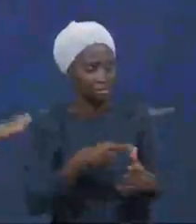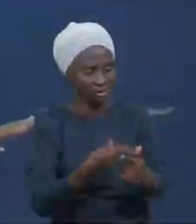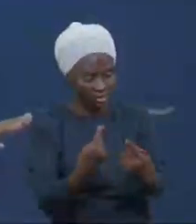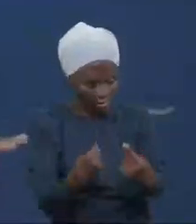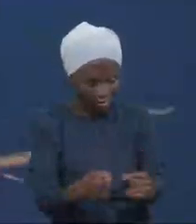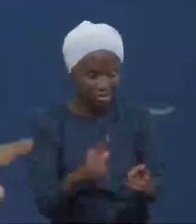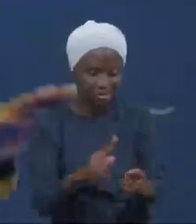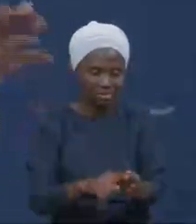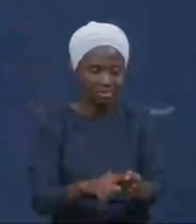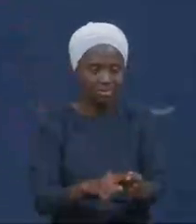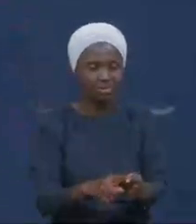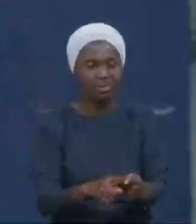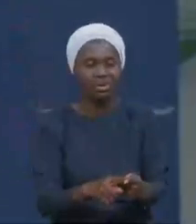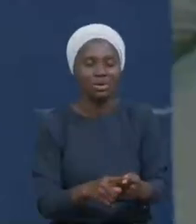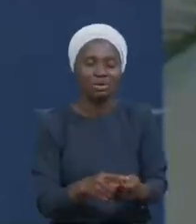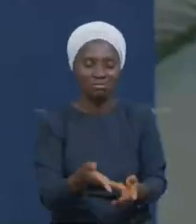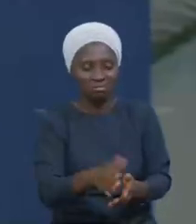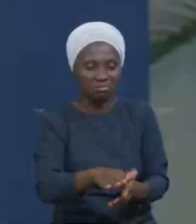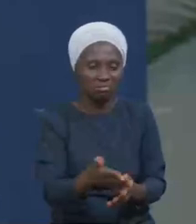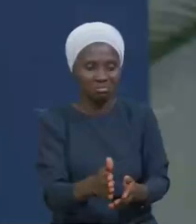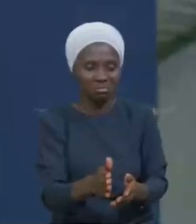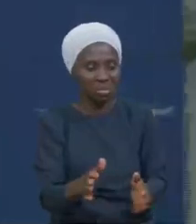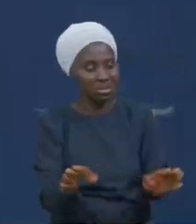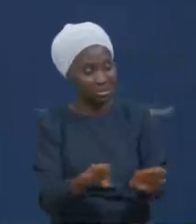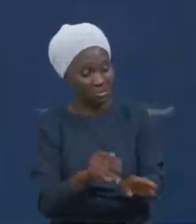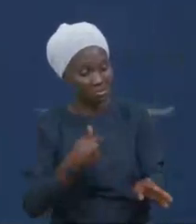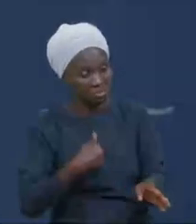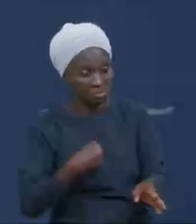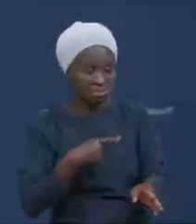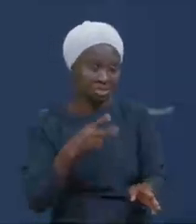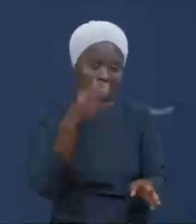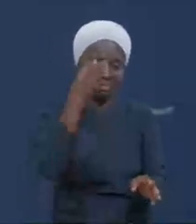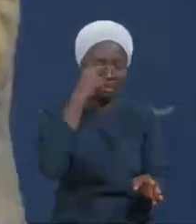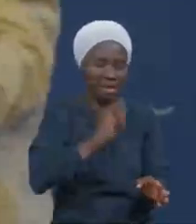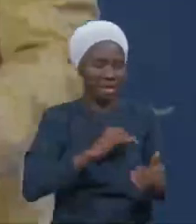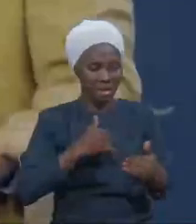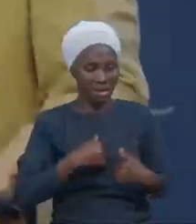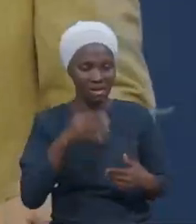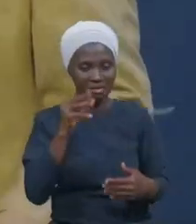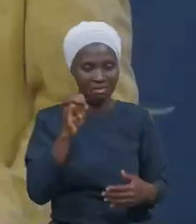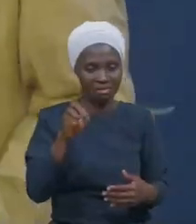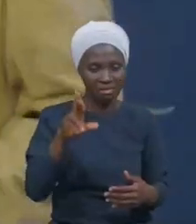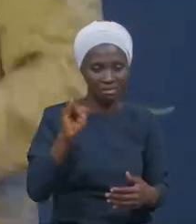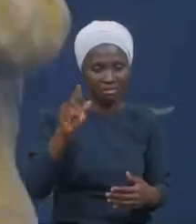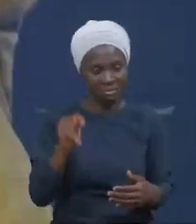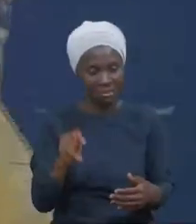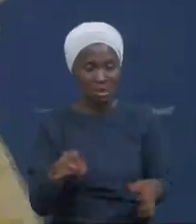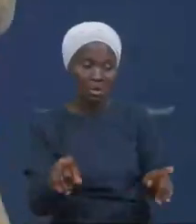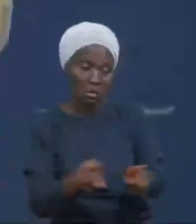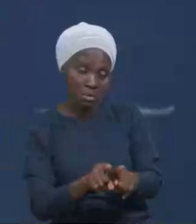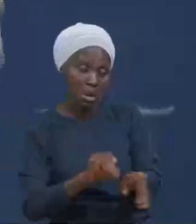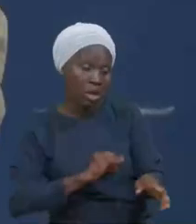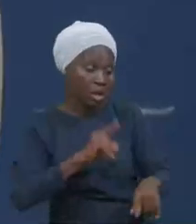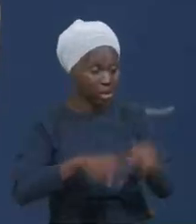aveugle, j'ai de mérite. Même si je ne peux pas voir, j'ai des mérites. Est-ce que tu penses? Parce